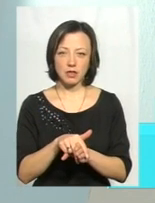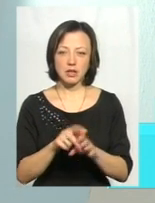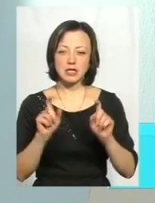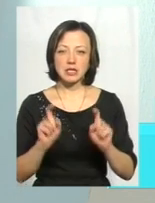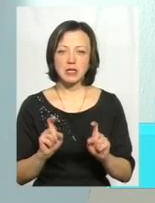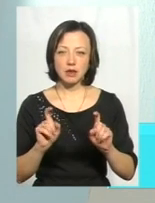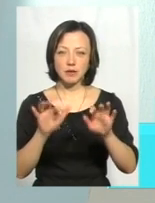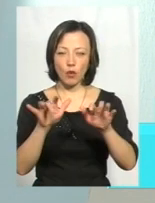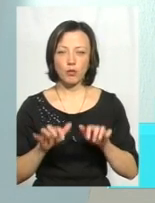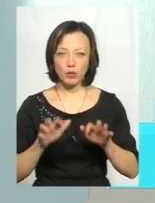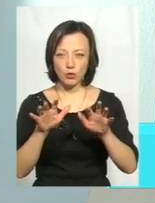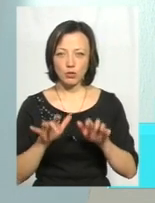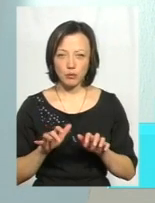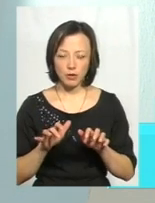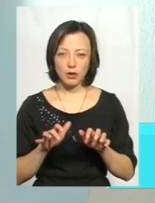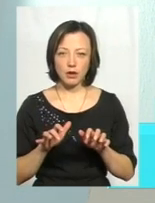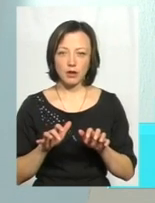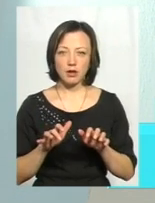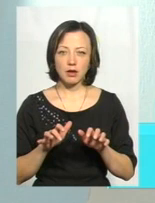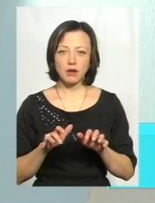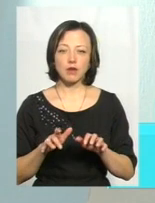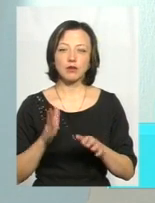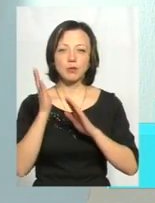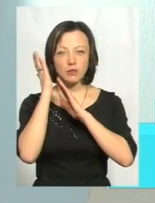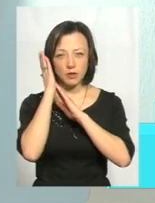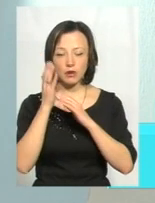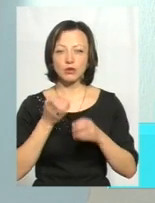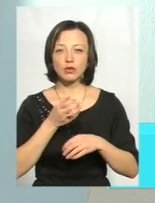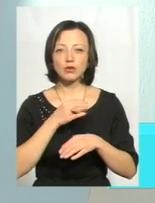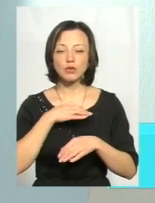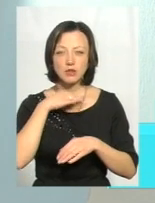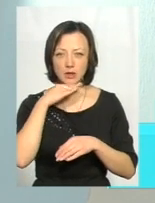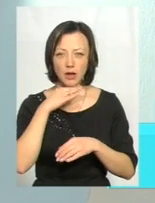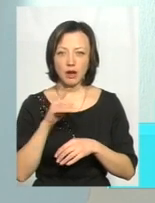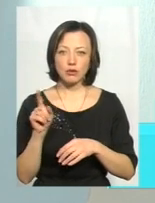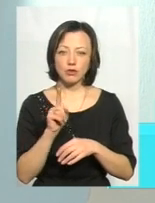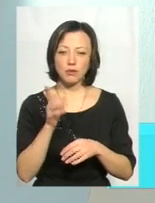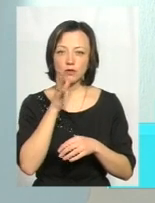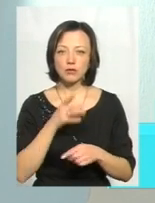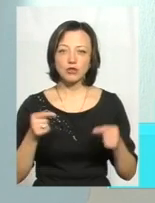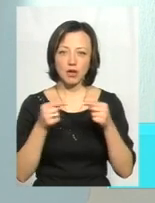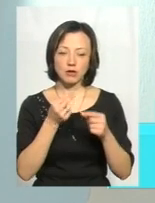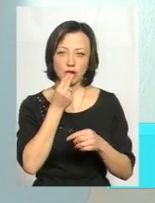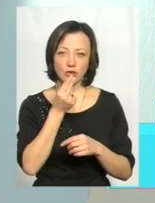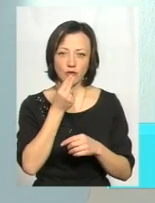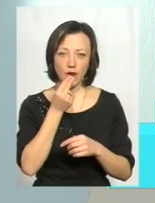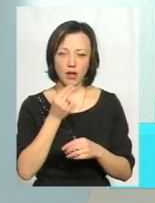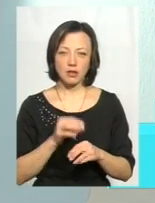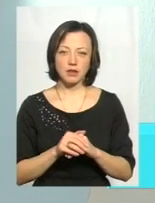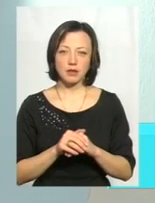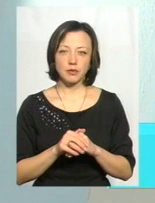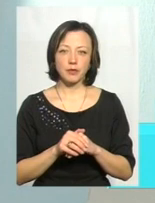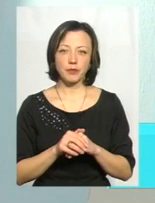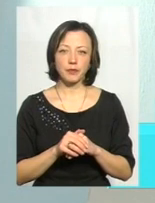сидінням за комп'ютером, щоб вони висипалися достатньо, щоб вони вчасно харчувались.